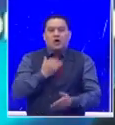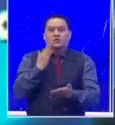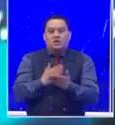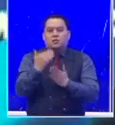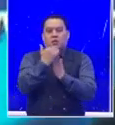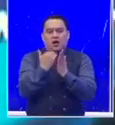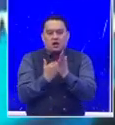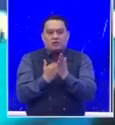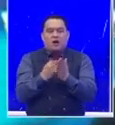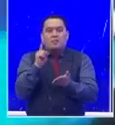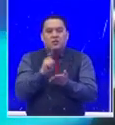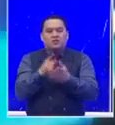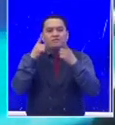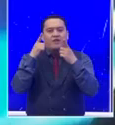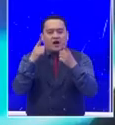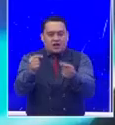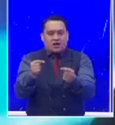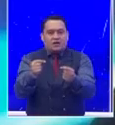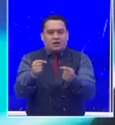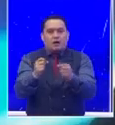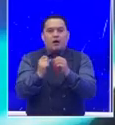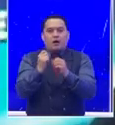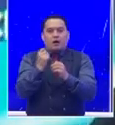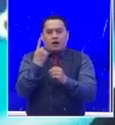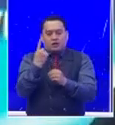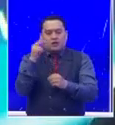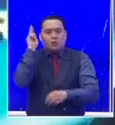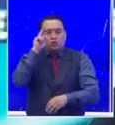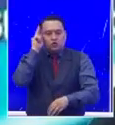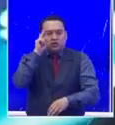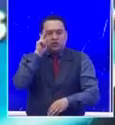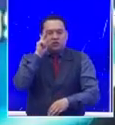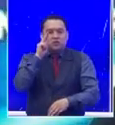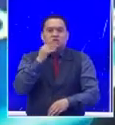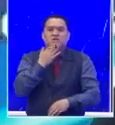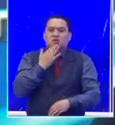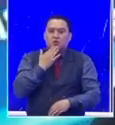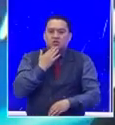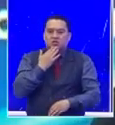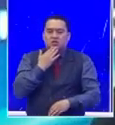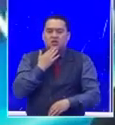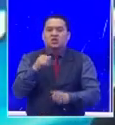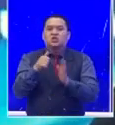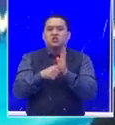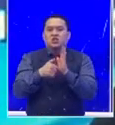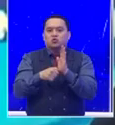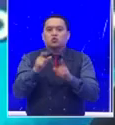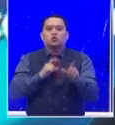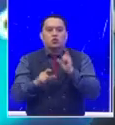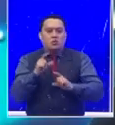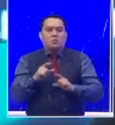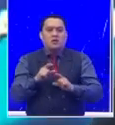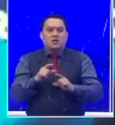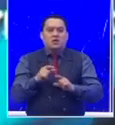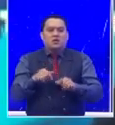программа. Студенты должны были выехать на один семестр для обучения за рубежом, порядка 600 студентов. Мы